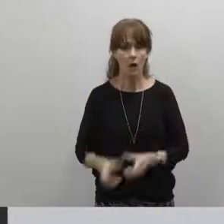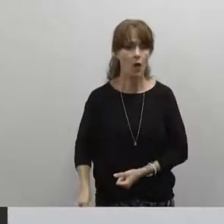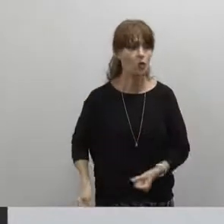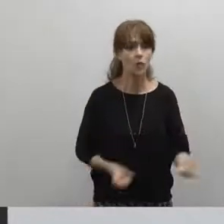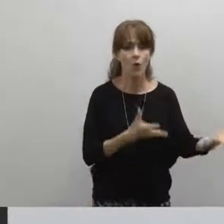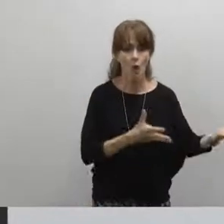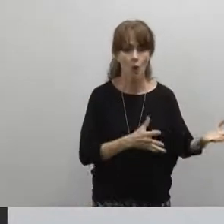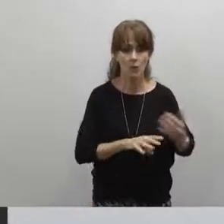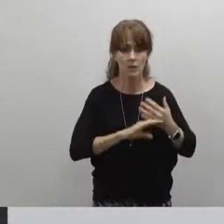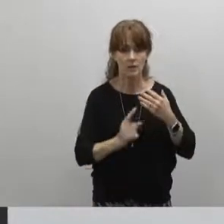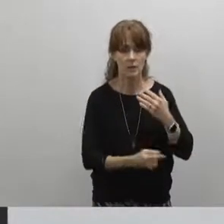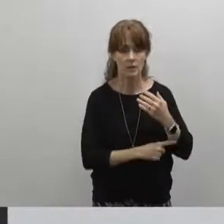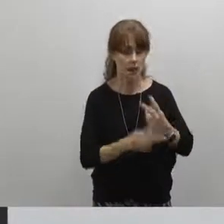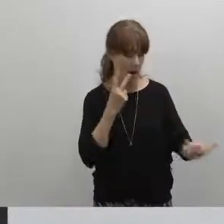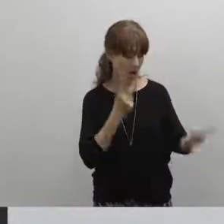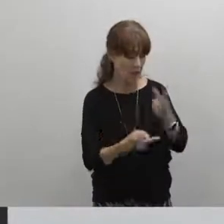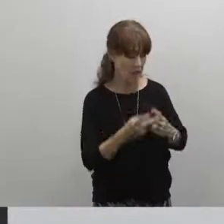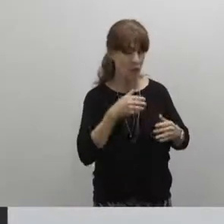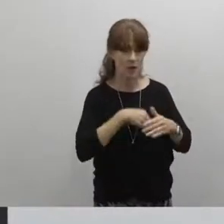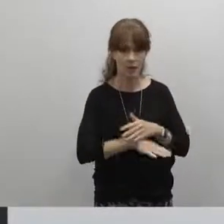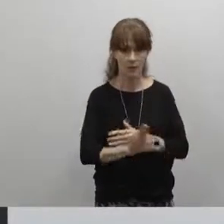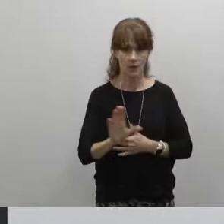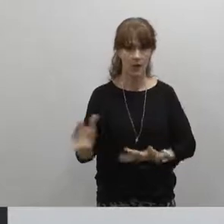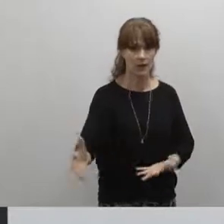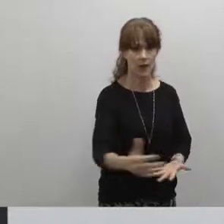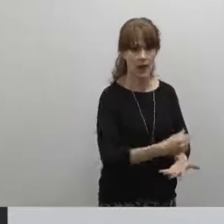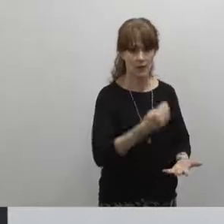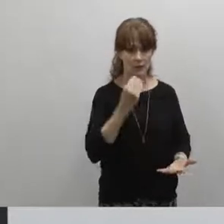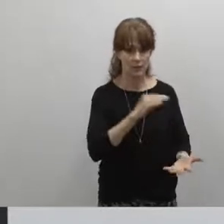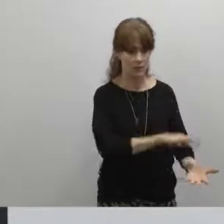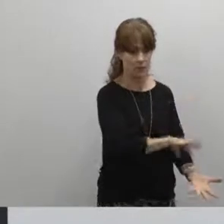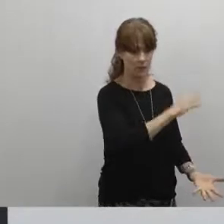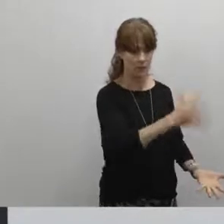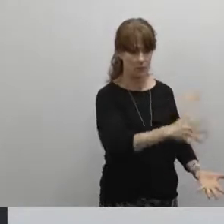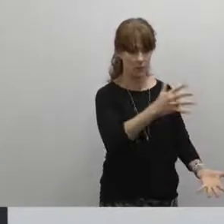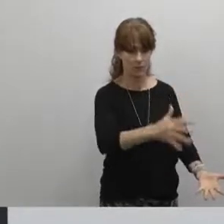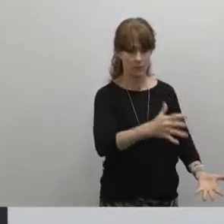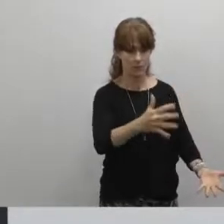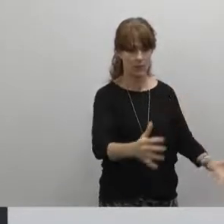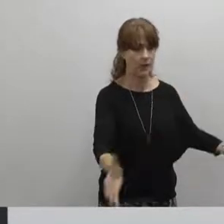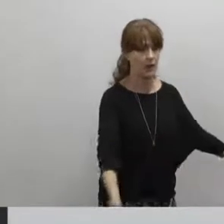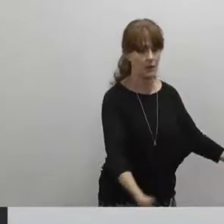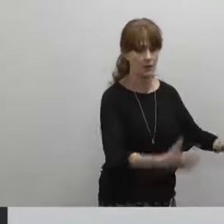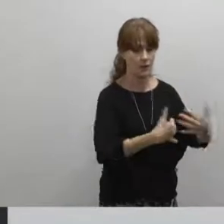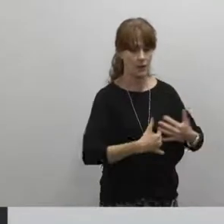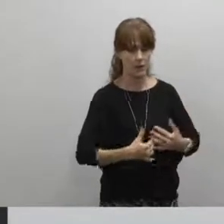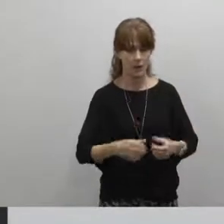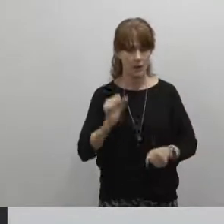trâu chặt chánh thơ đôi chì mà hộp để sơ nhằm xóa nó cứ thà dương cả vinh cháu